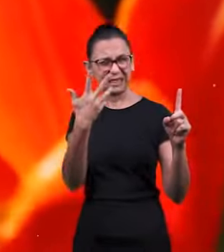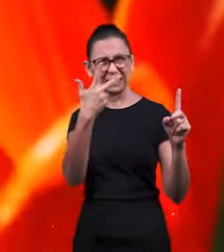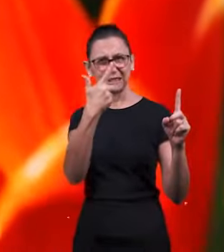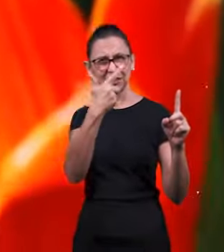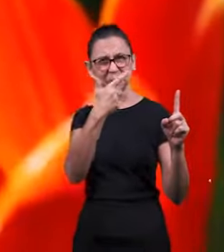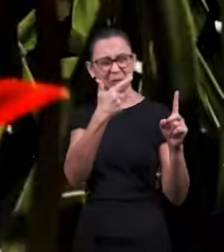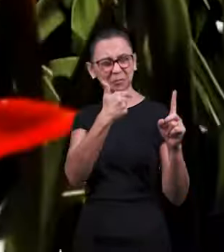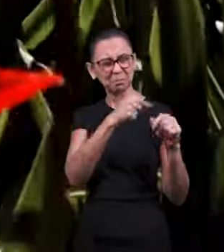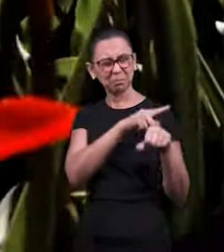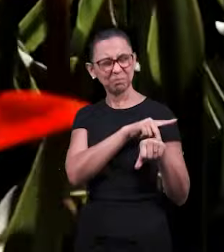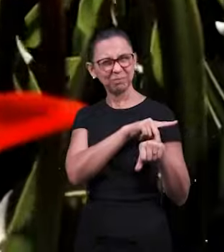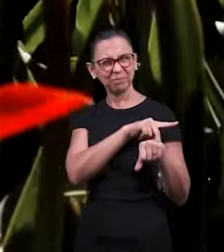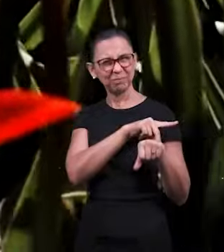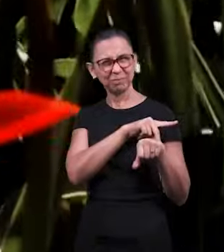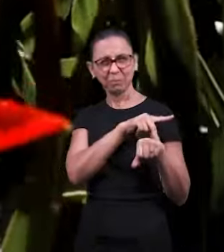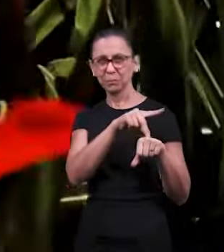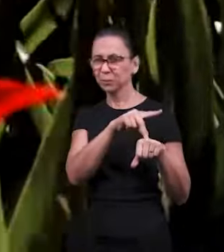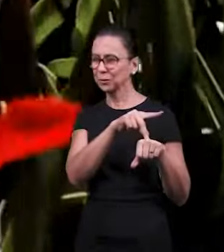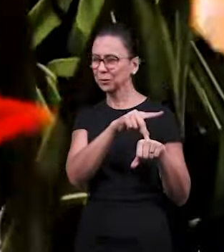Чистая, прекрасная